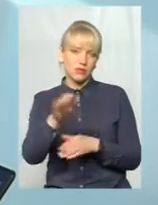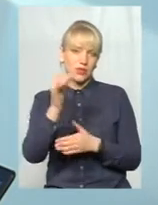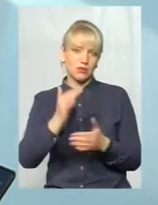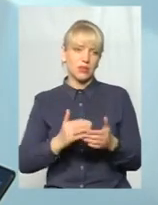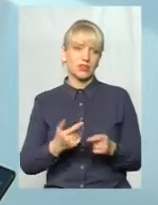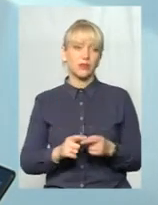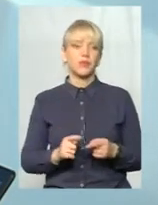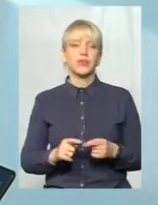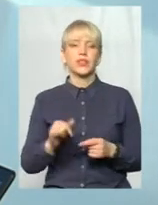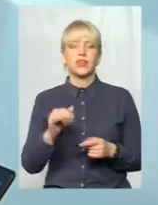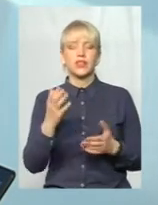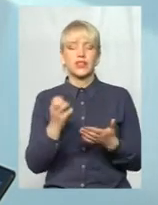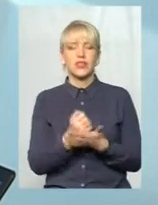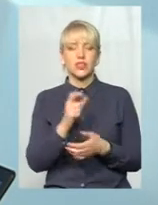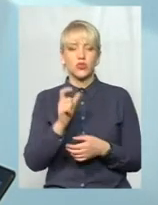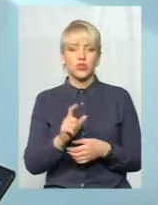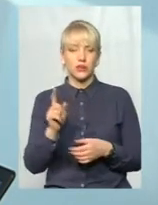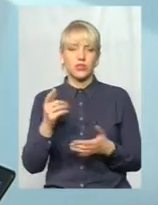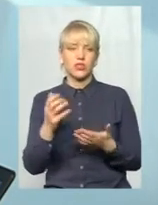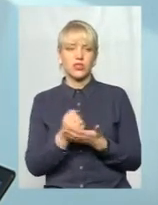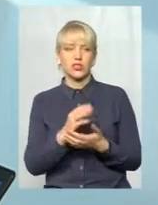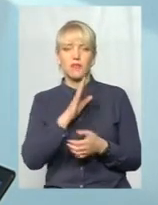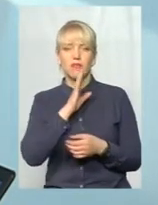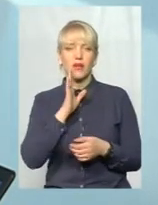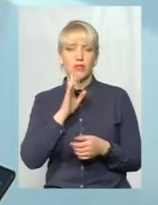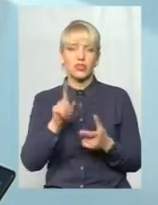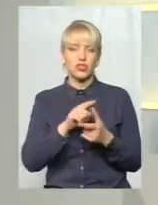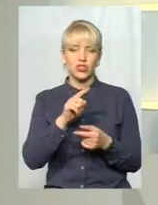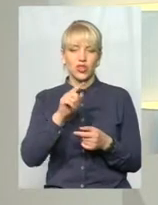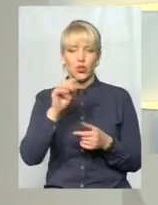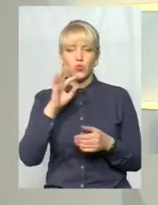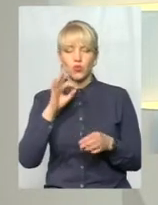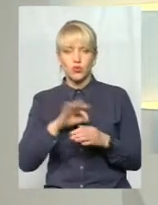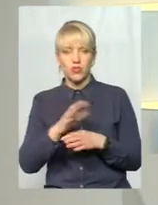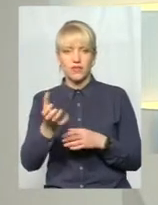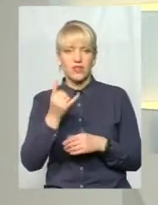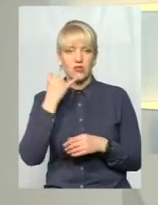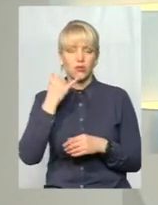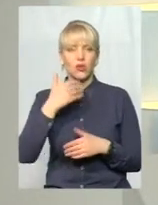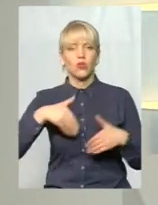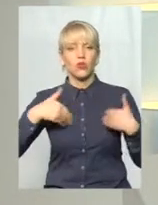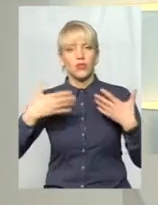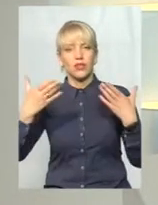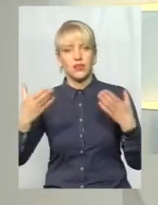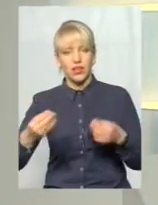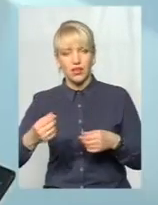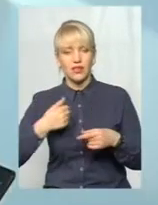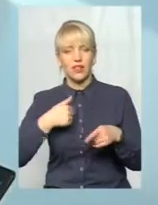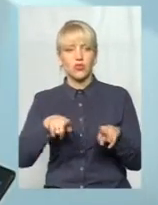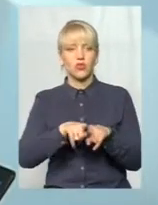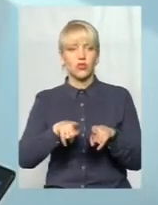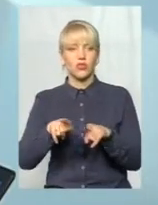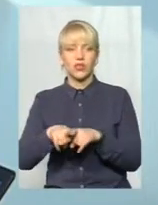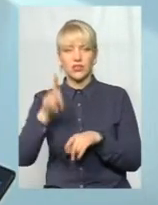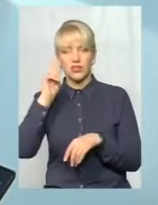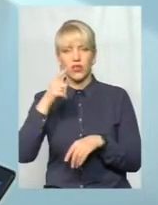безвісті відсутній. Да, вони знайшли якісь координати мами чи дружини. Взяли номер телефону, каже: «Доброго дня вам, я такий-то, такий-то, знаю, де